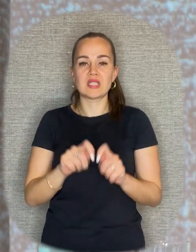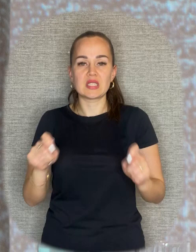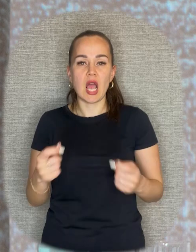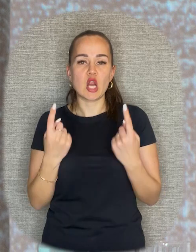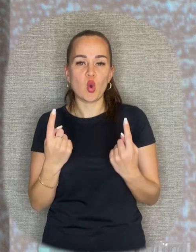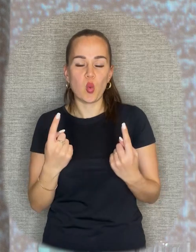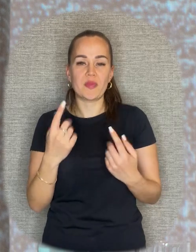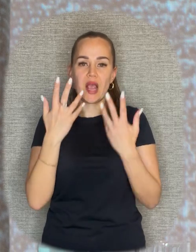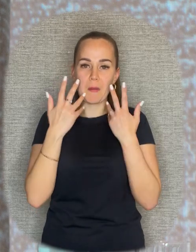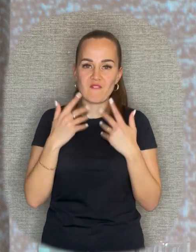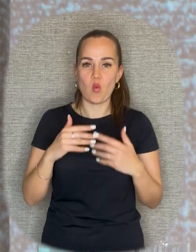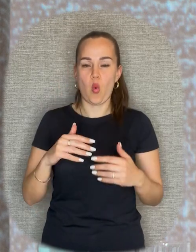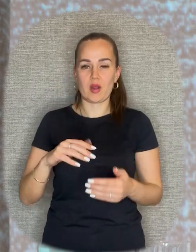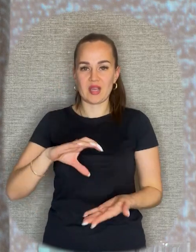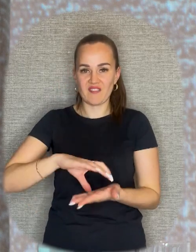вопросы